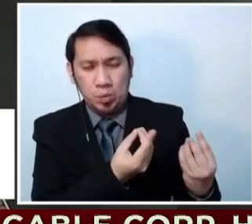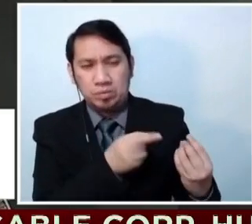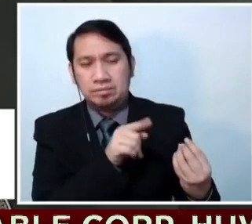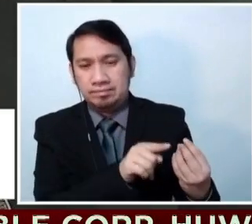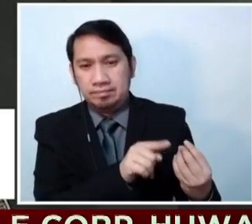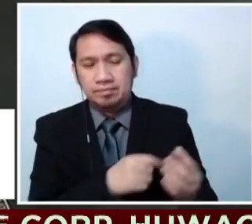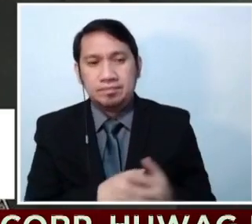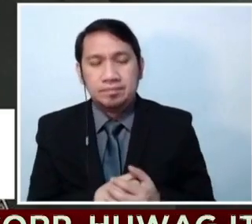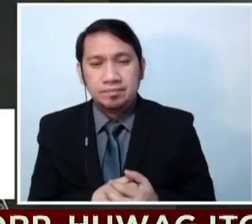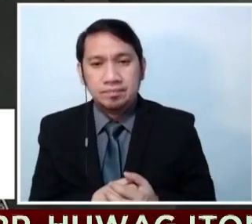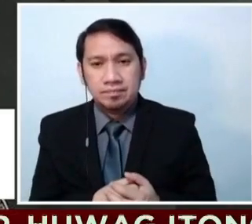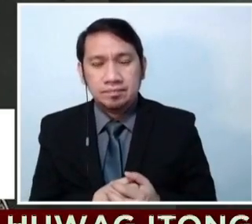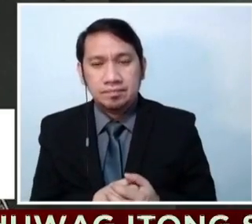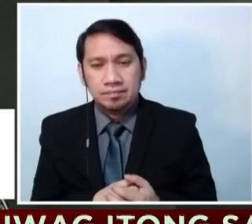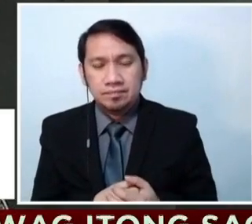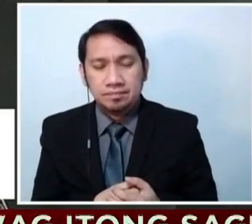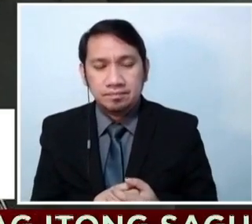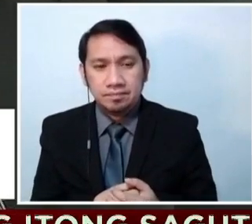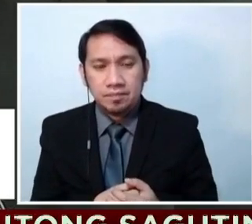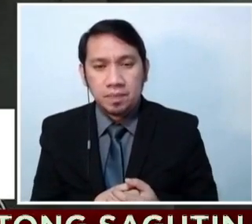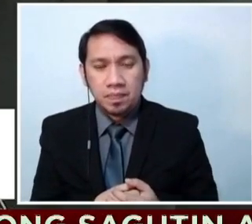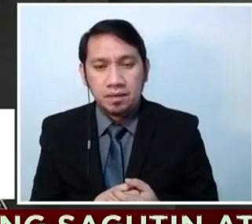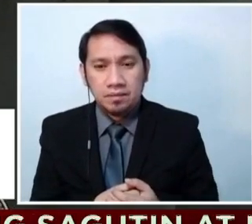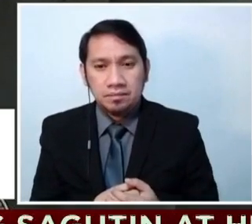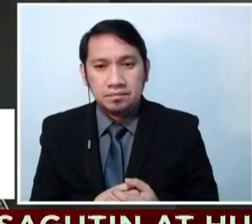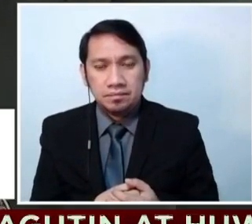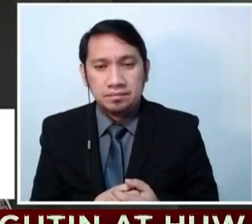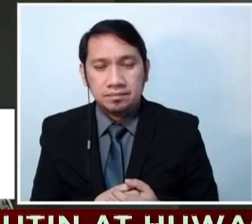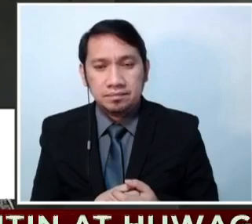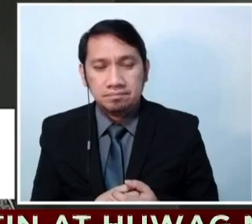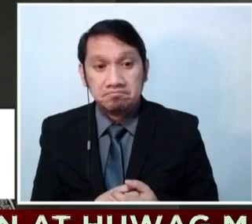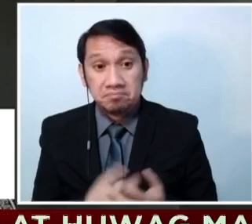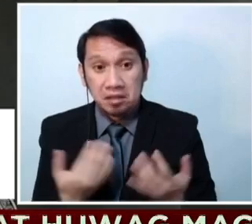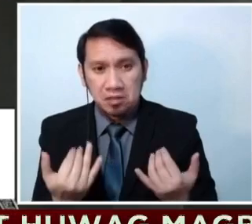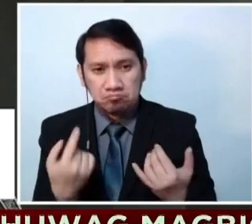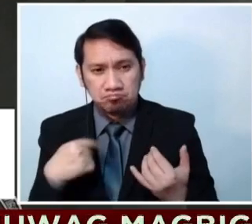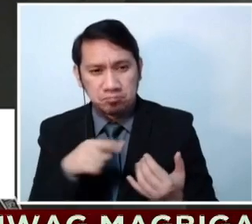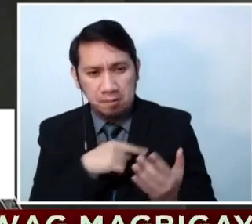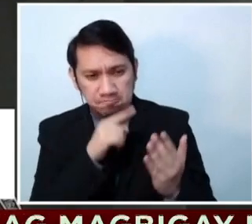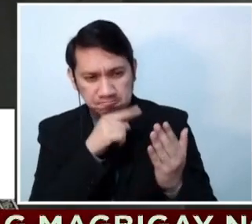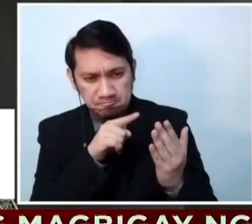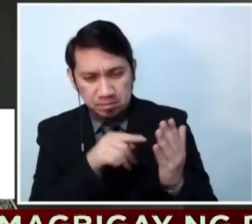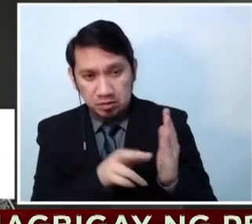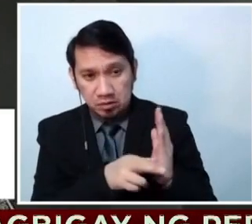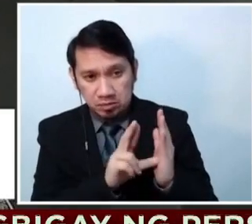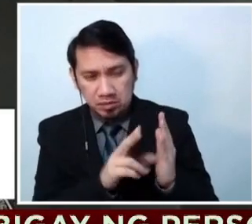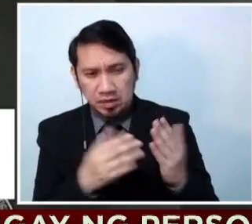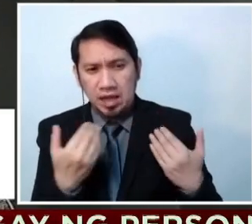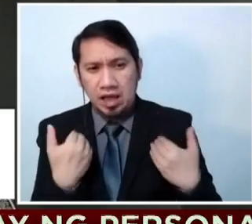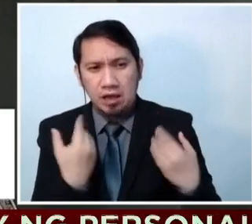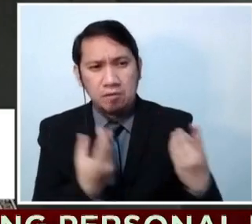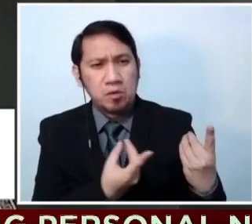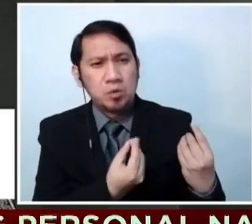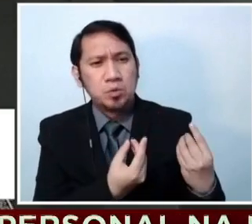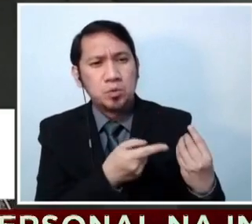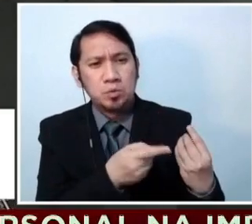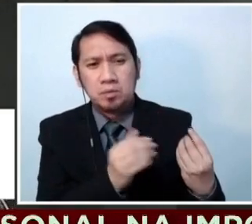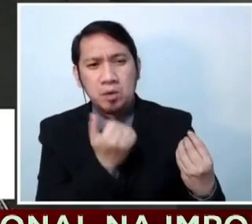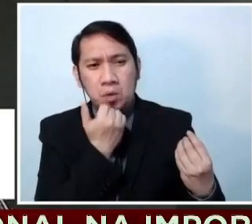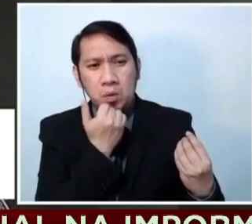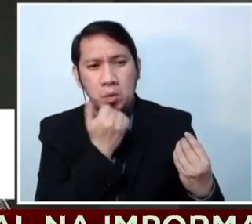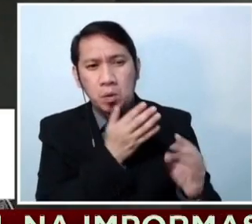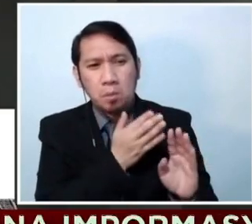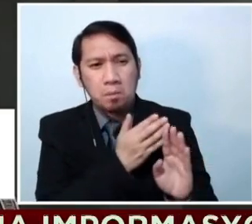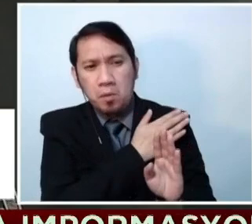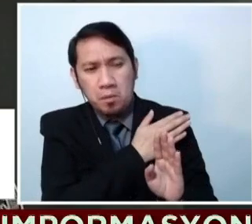Bello. Oo, in fact, chinik natin, may mga derogatory siya, na-showcase na rin siya, na-filean na